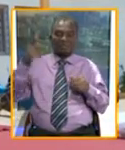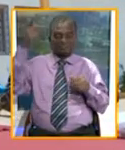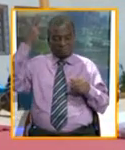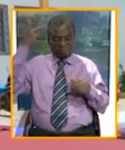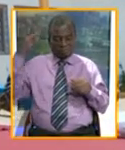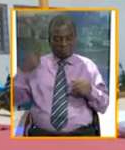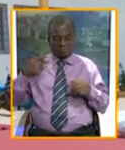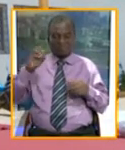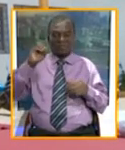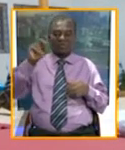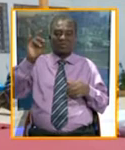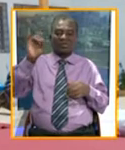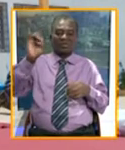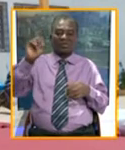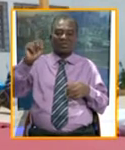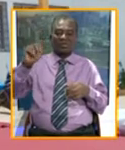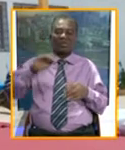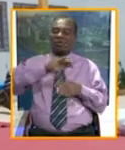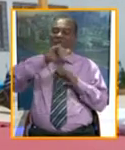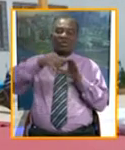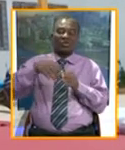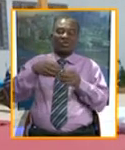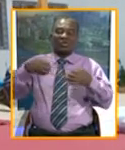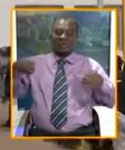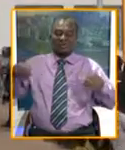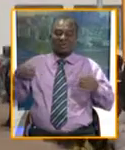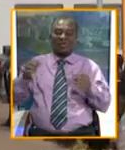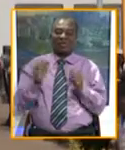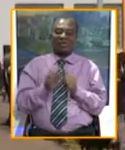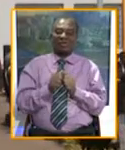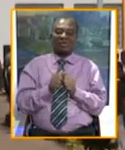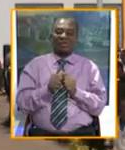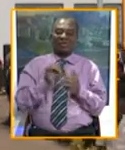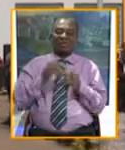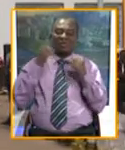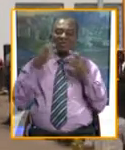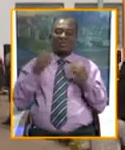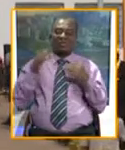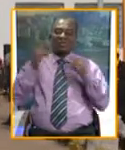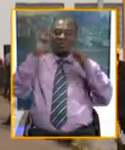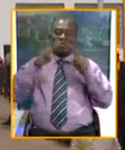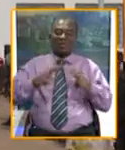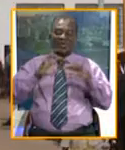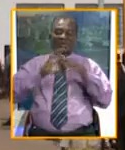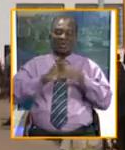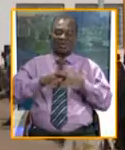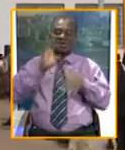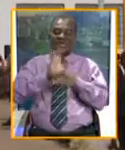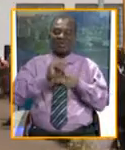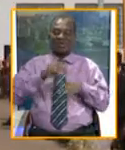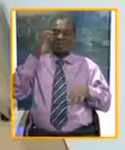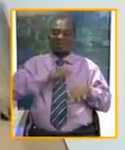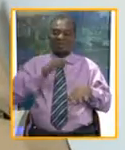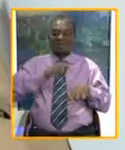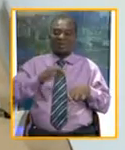d'Odienne est reconstruite et entièrement équipée. À l'image de ce chef-lieu de région, ce sont plusieurs villes de Côte d'Ivoire qui ont bénéficié de reconstruction et